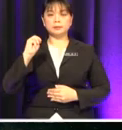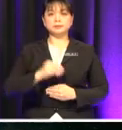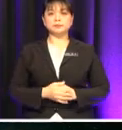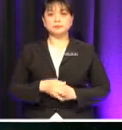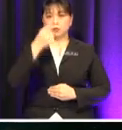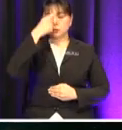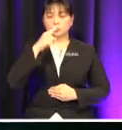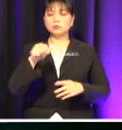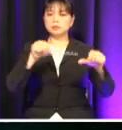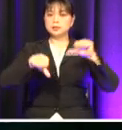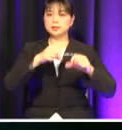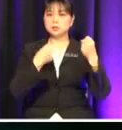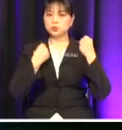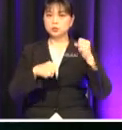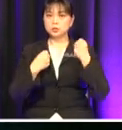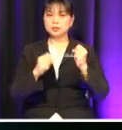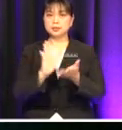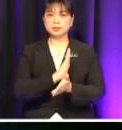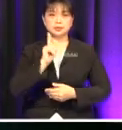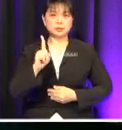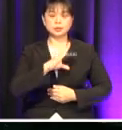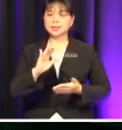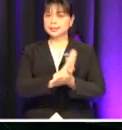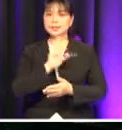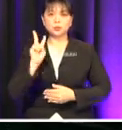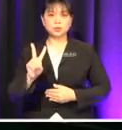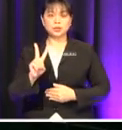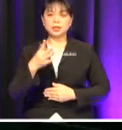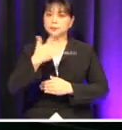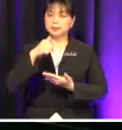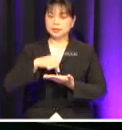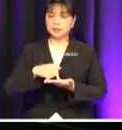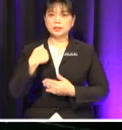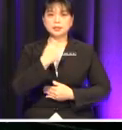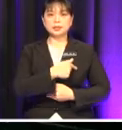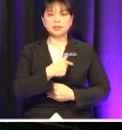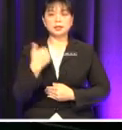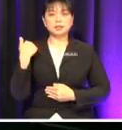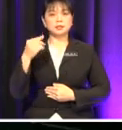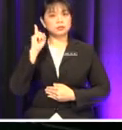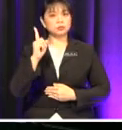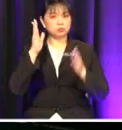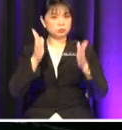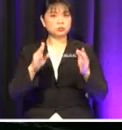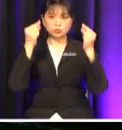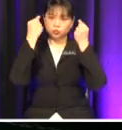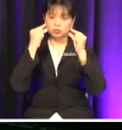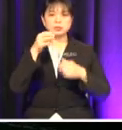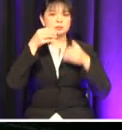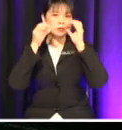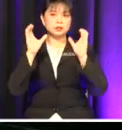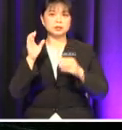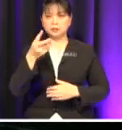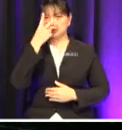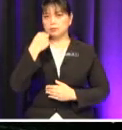untuk mata pelajaran sang suka di kertas 1 dan kertas 2 dan pastinya juga kita bawakan seorang guru yang cukup luas pengalamannya apa kata